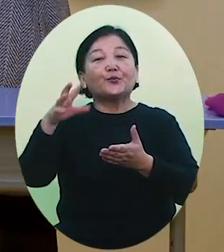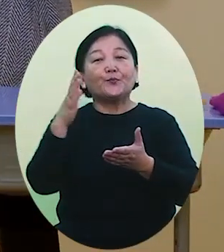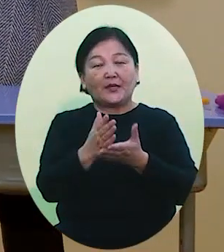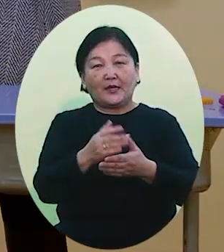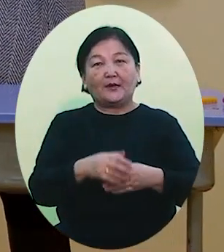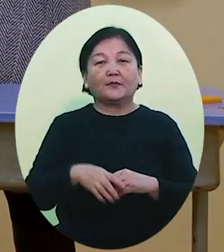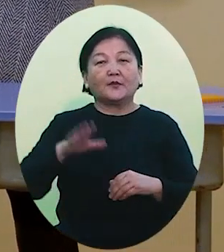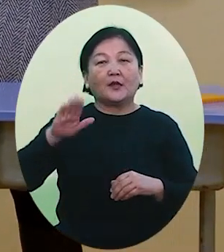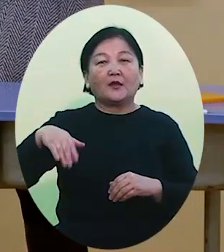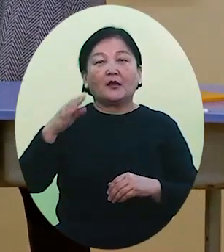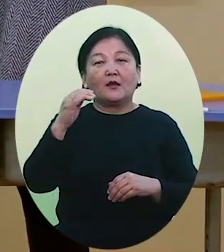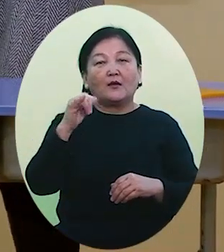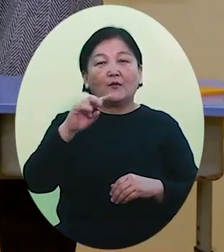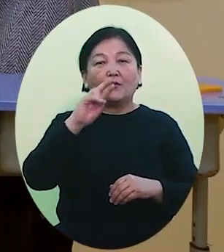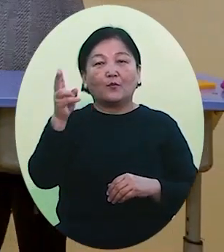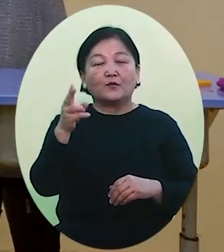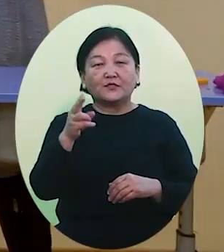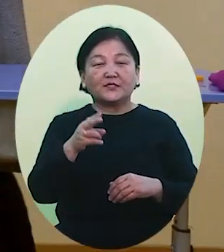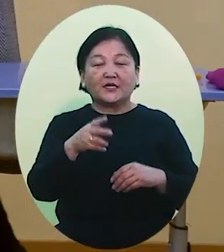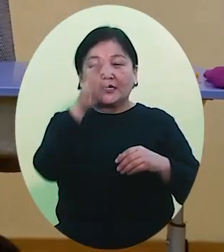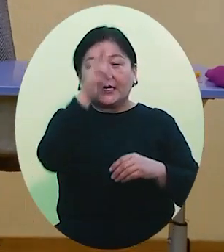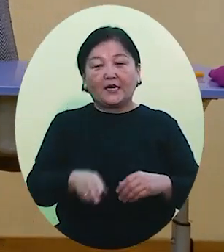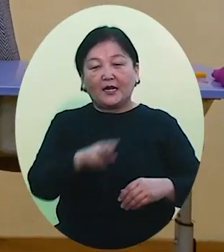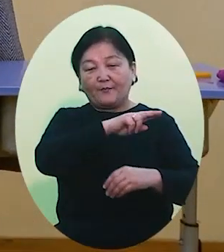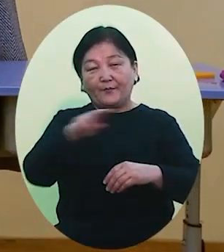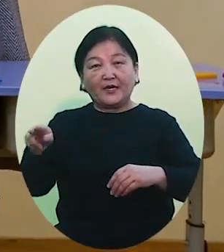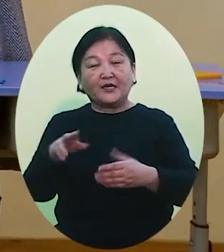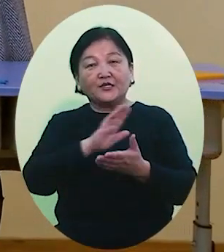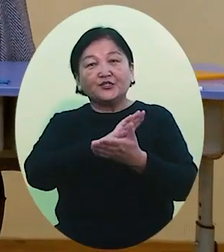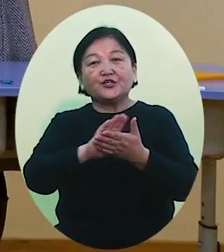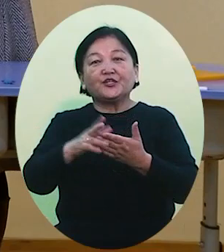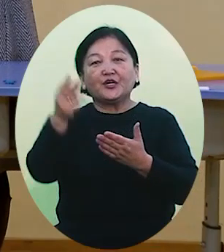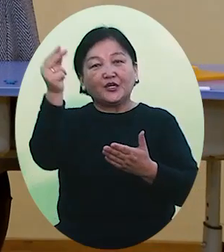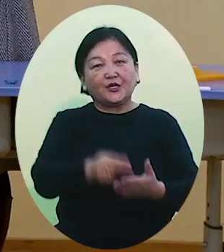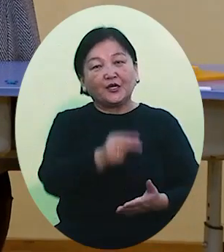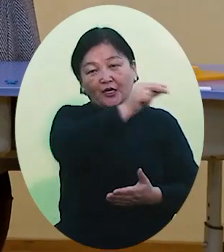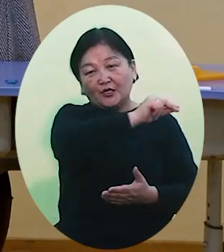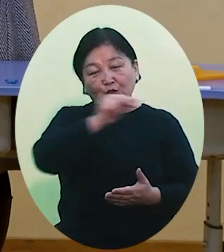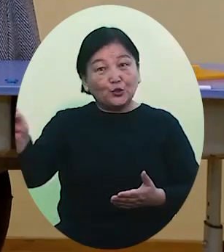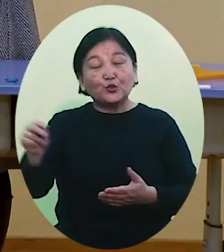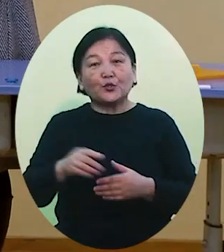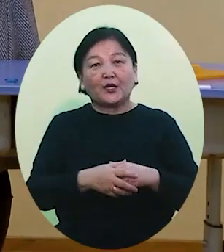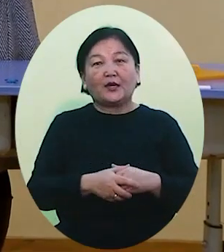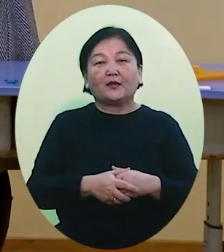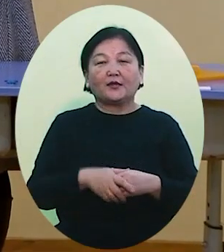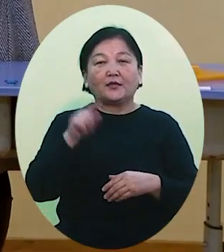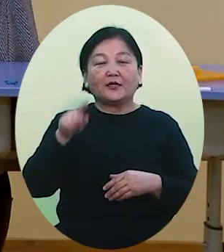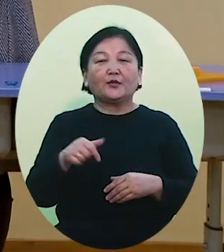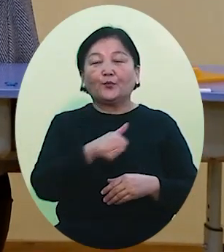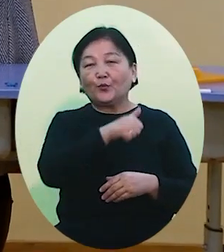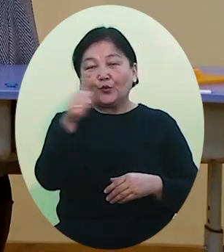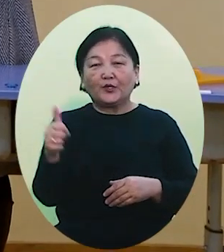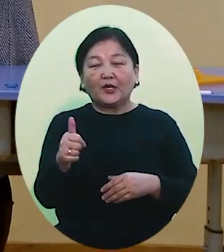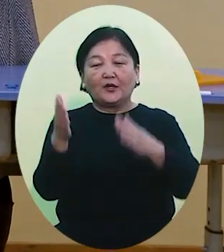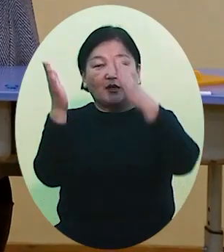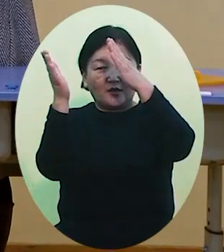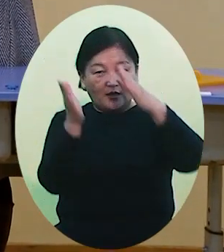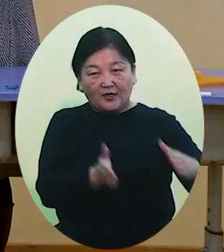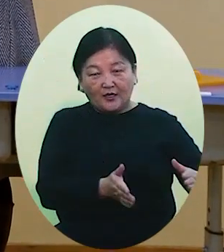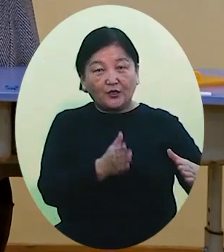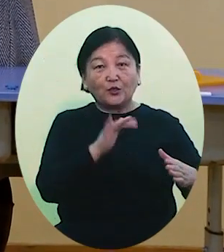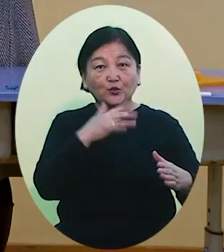гурван функцийг ажиллахад гурвлаа шулуун гарч байгаа учраас бид нар дараагийн функцийнхаа графикийг байгуулахдаа шулууныг 2